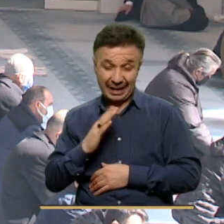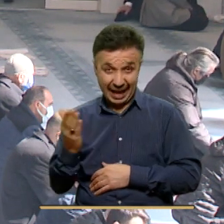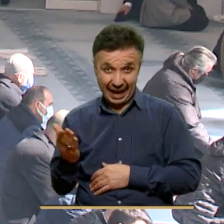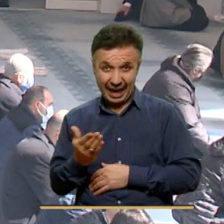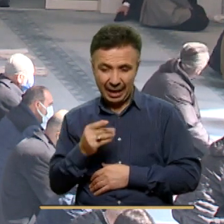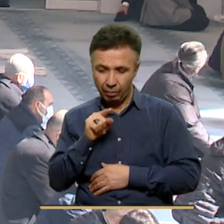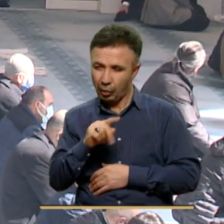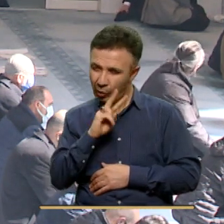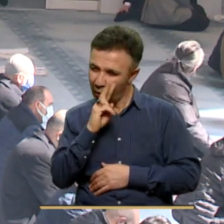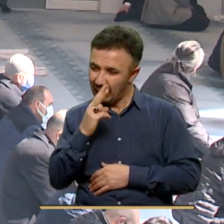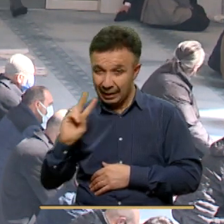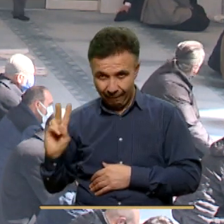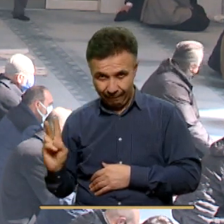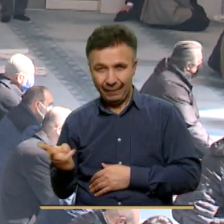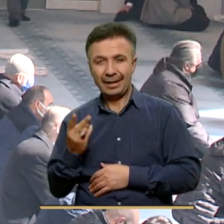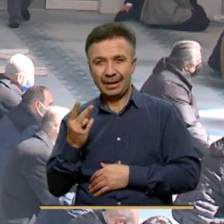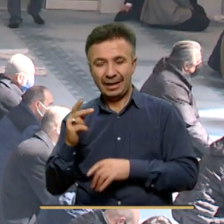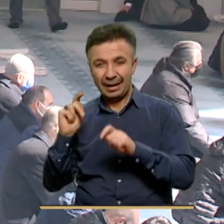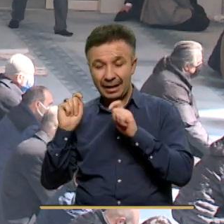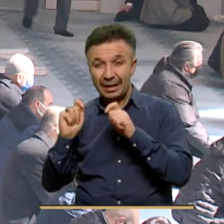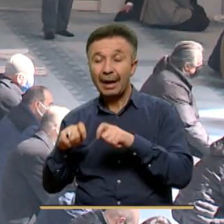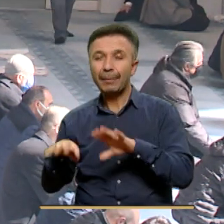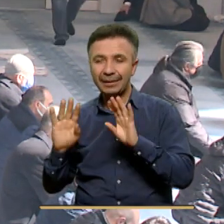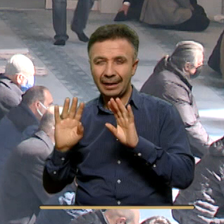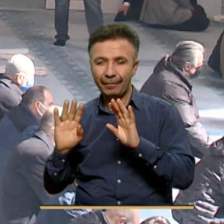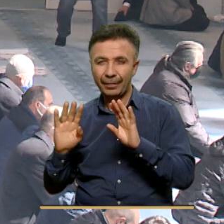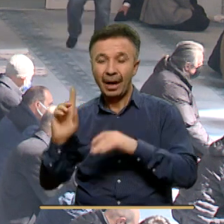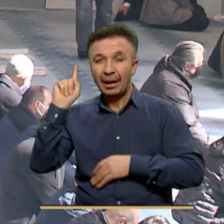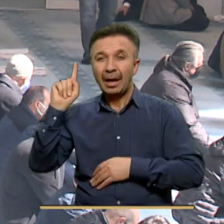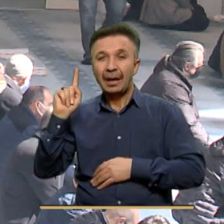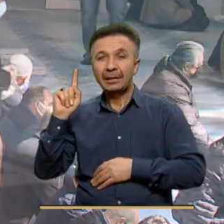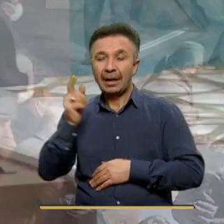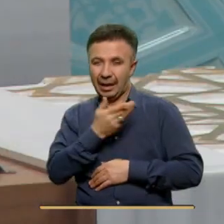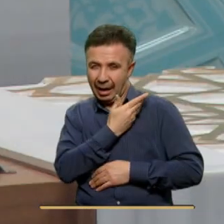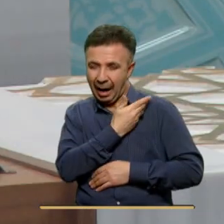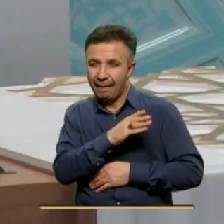bu günahından vazgeçer, Rabbinden